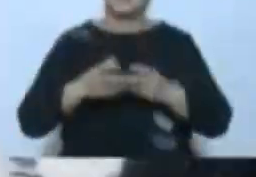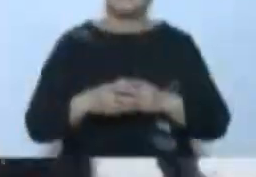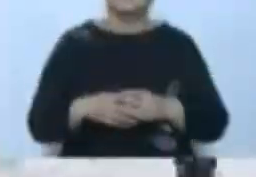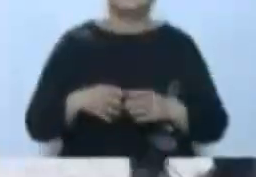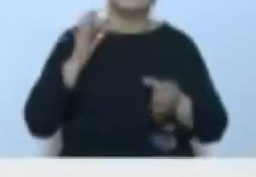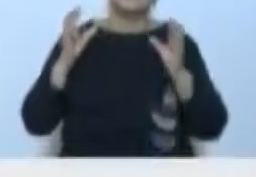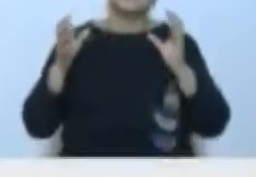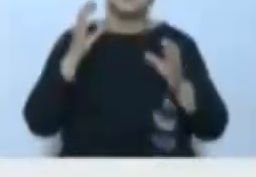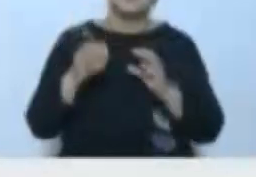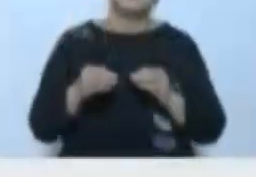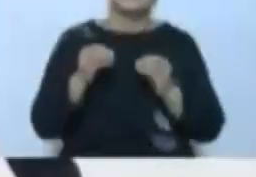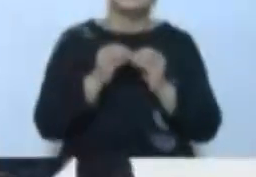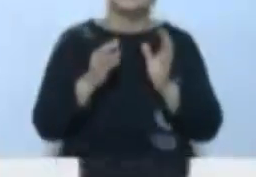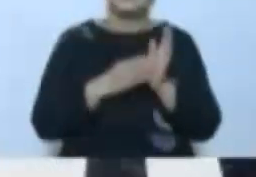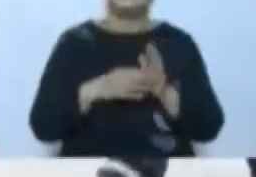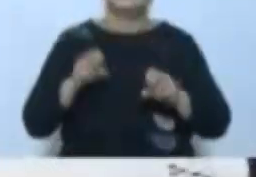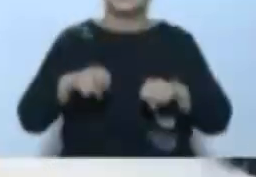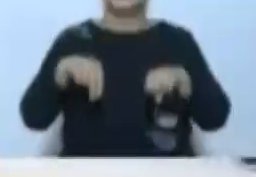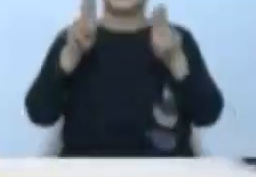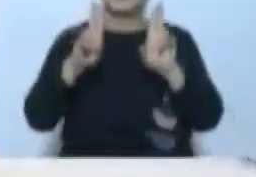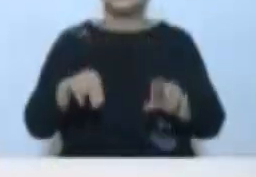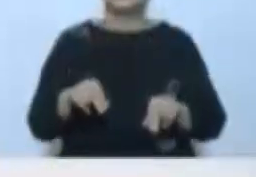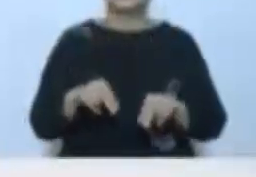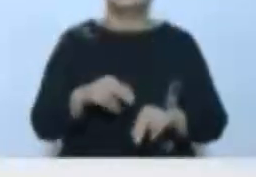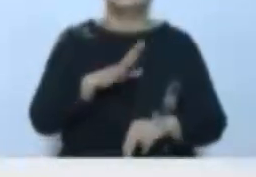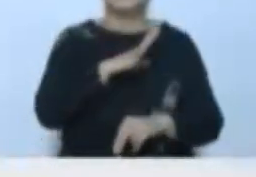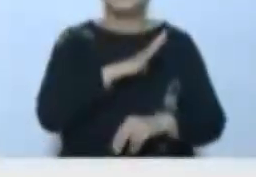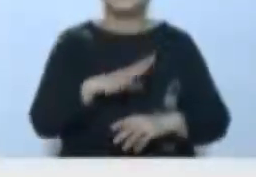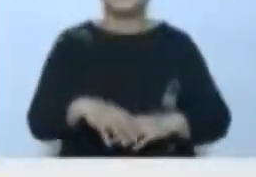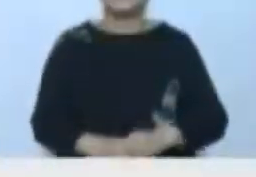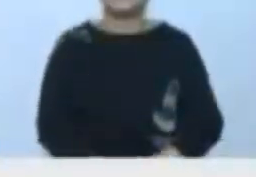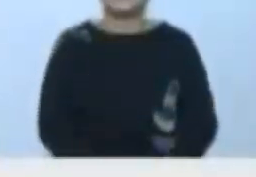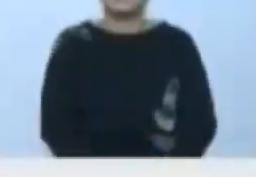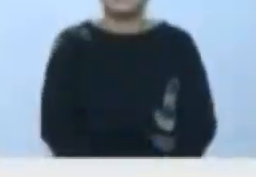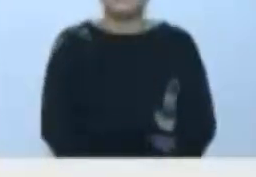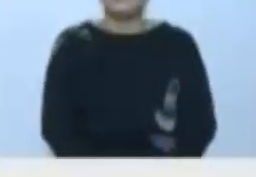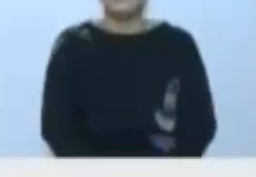университете преподают 19 различных специальностей. Асель Канширова, Ролана Метулы, Дидар.